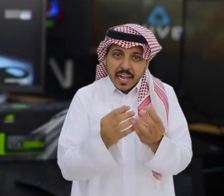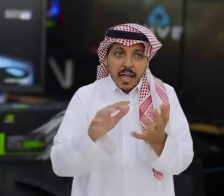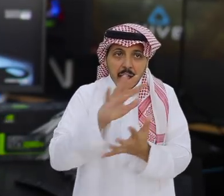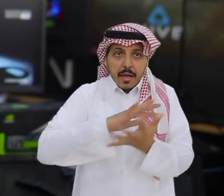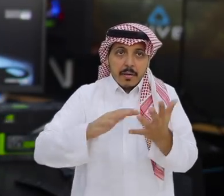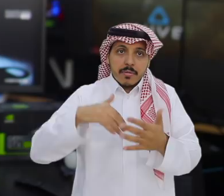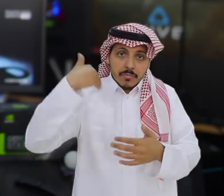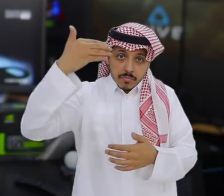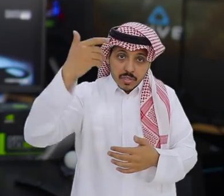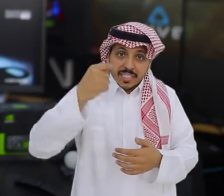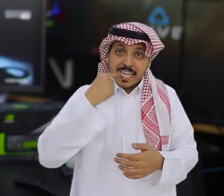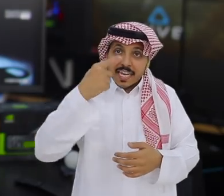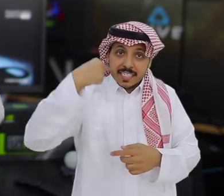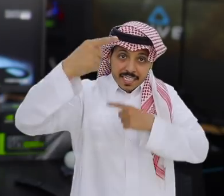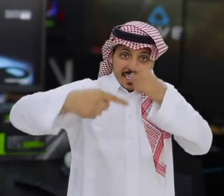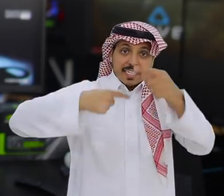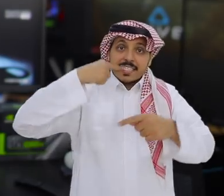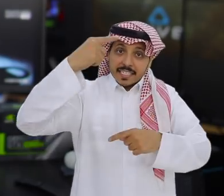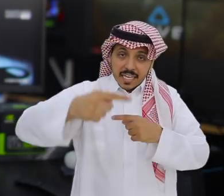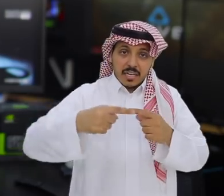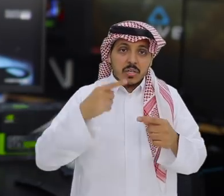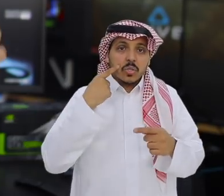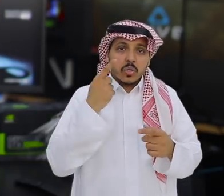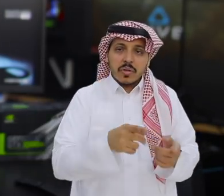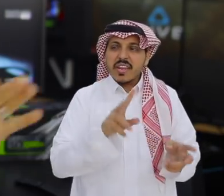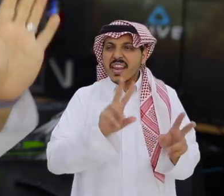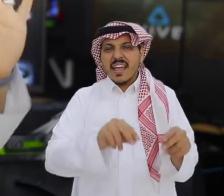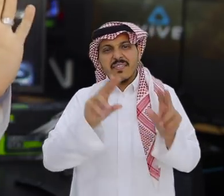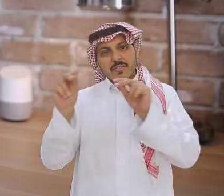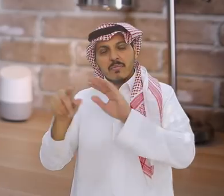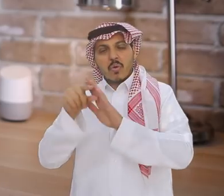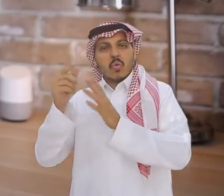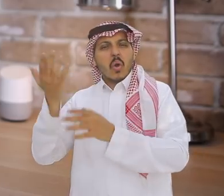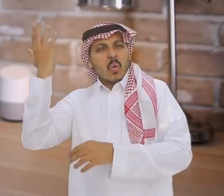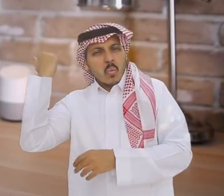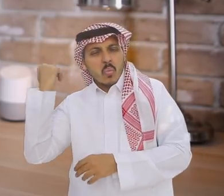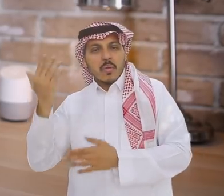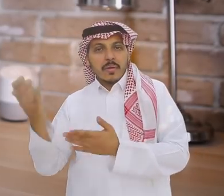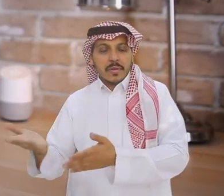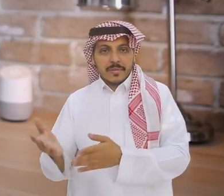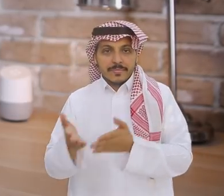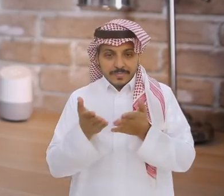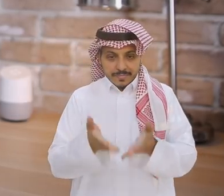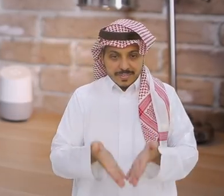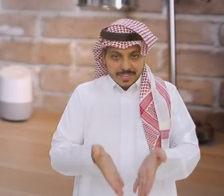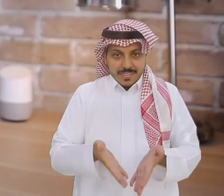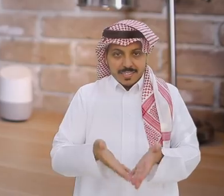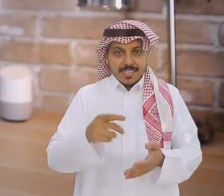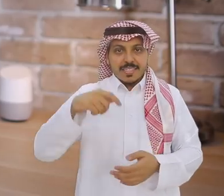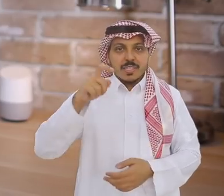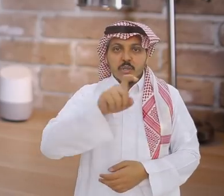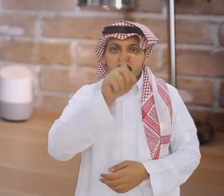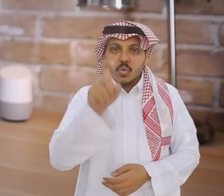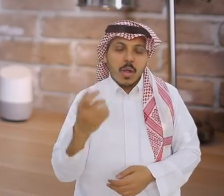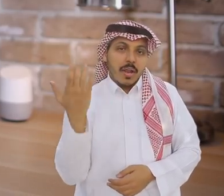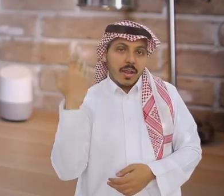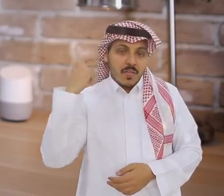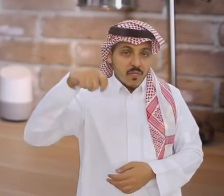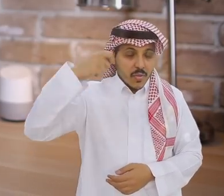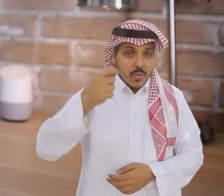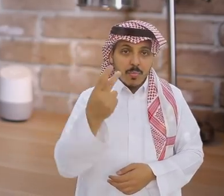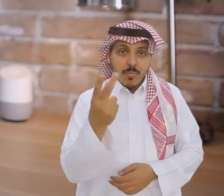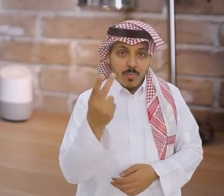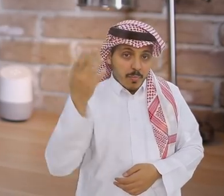فالأخبار هذه حتستمر في السنوات الجاية ونفس الدائرة اللي صارت في البي سي. نرجع هنا واتكلم على نفس الاستفتاء اللي قلناه في الحلقة